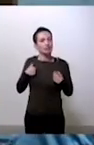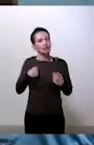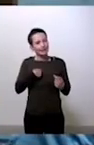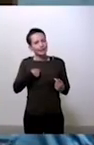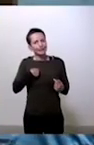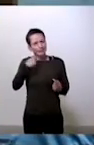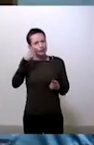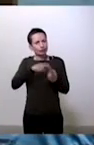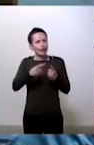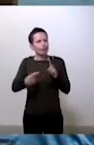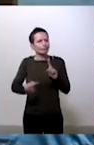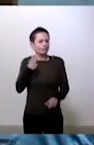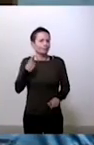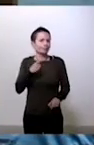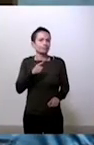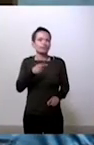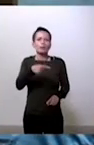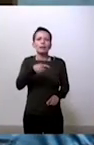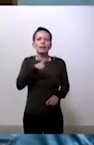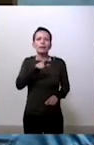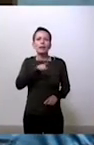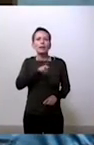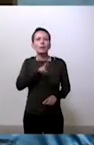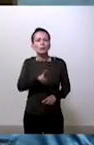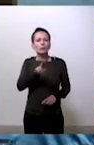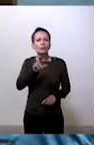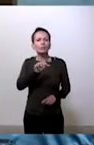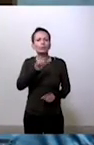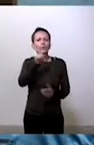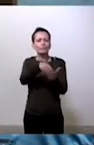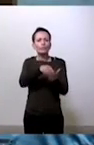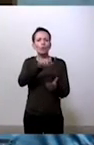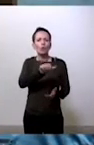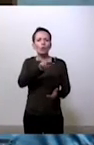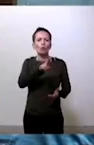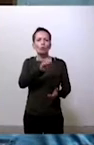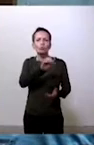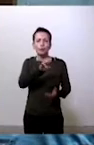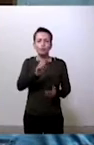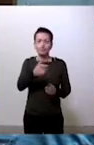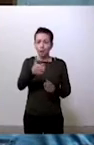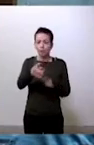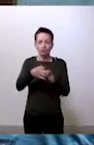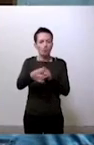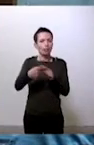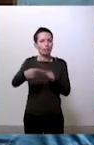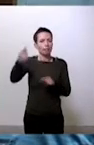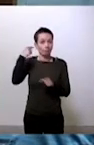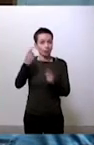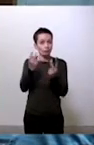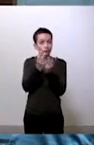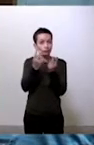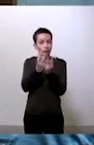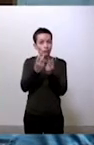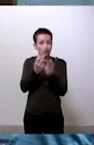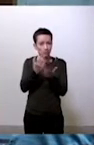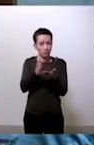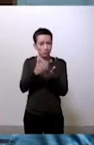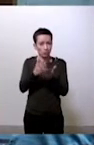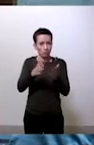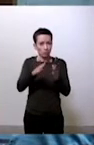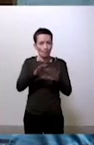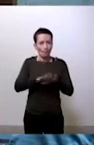Aubiers, il y a une semaine, les jardins publics, les jardins familiaux, ils étaient bétonnés. Les arbres fruitiers, ils